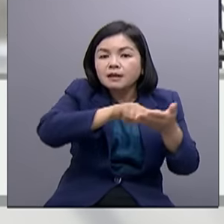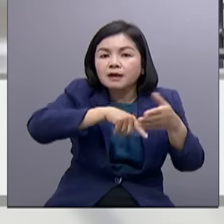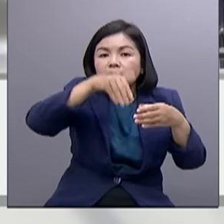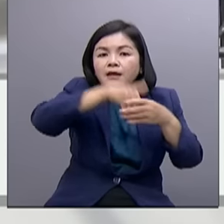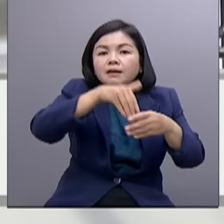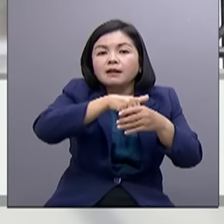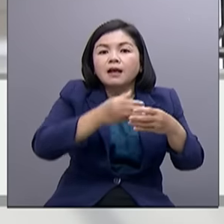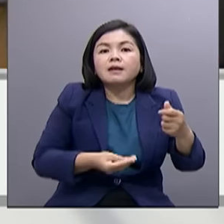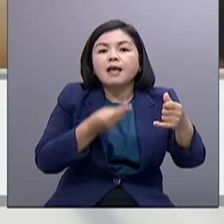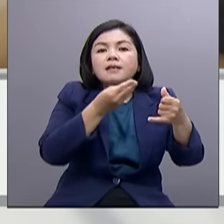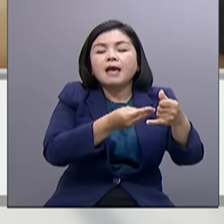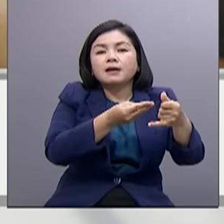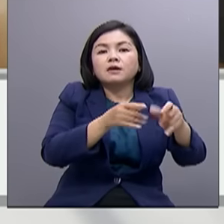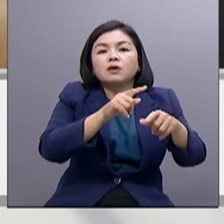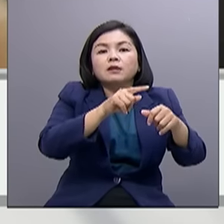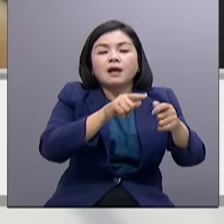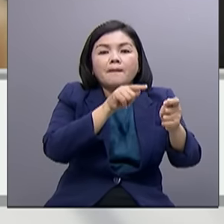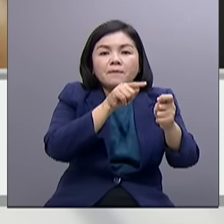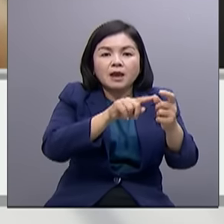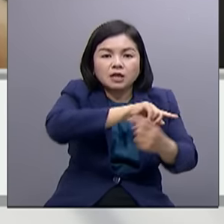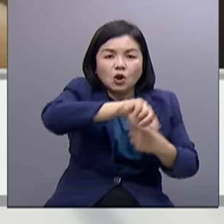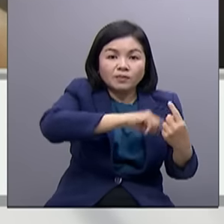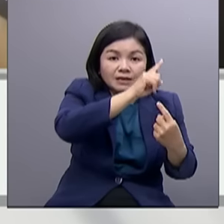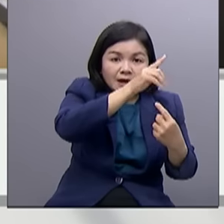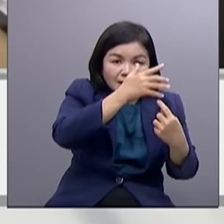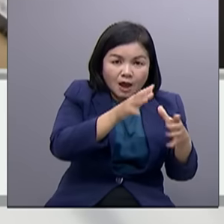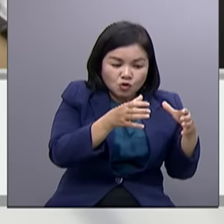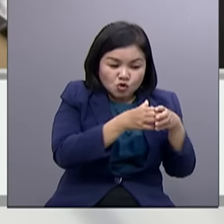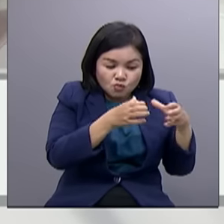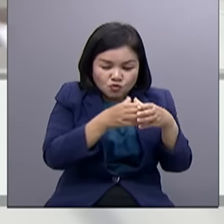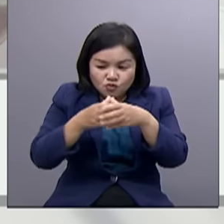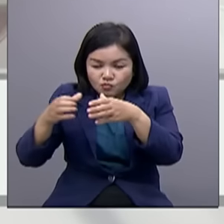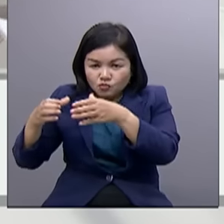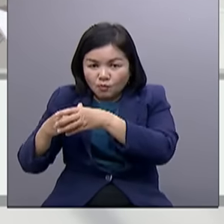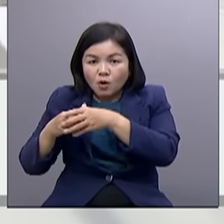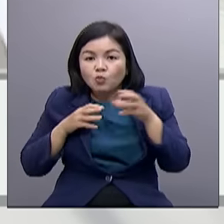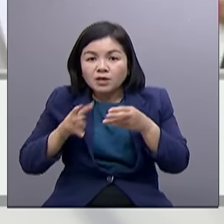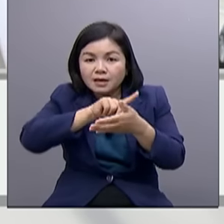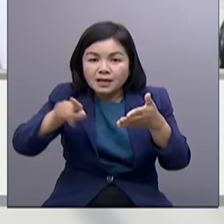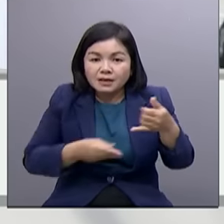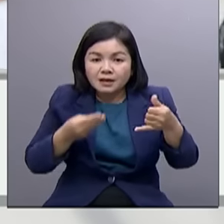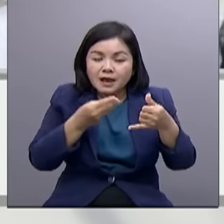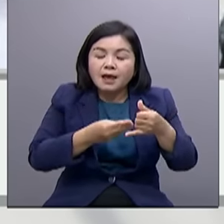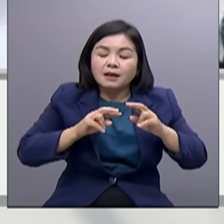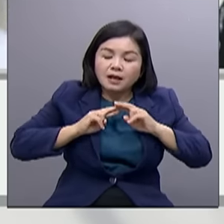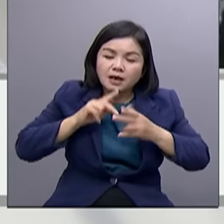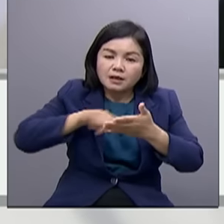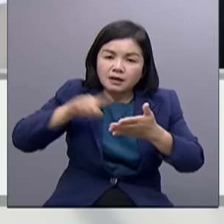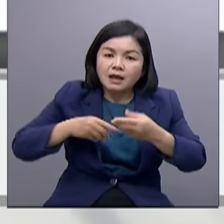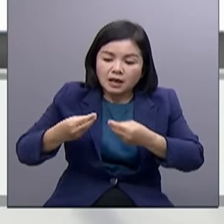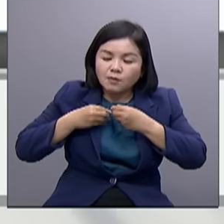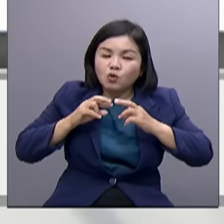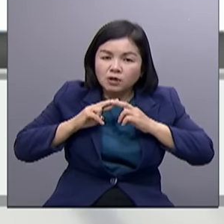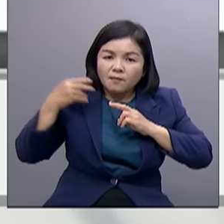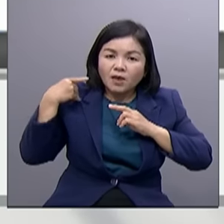อำเภอซึ่งการเลือกกันเองในรอบแรกเนี่ยมีการจัดตั้งกลุ่มขึ้นมาเพื่อที่จะลงคะแนนให้กับตัวเองอย่างชัดเจนด้วยนะ